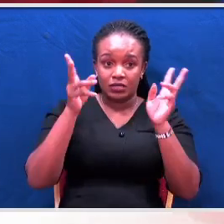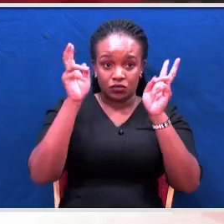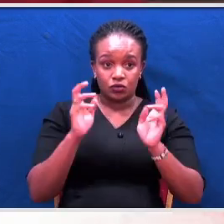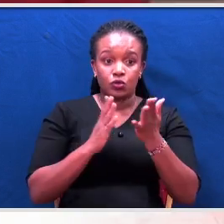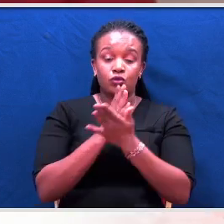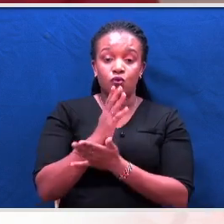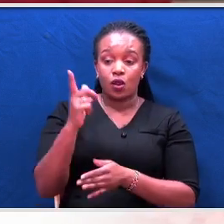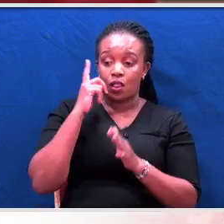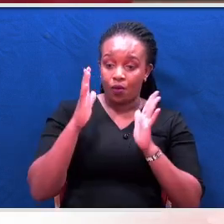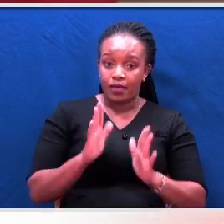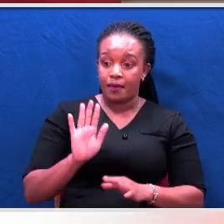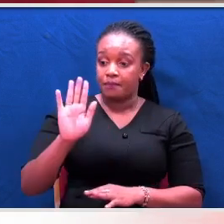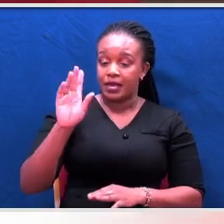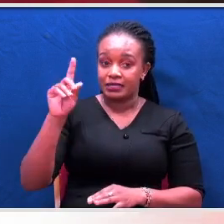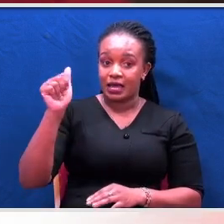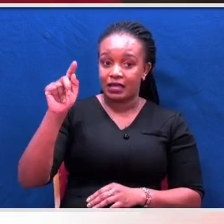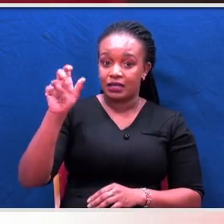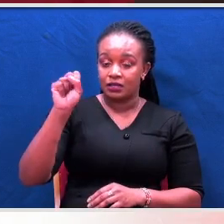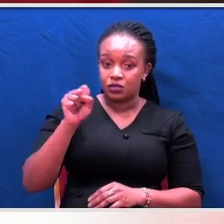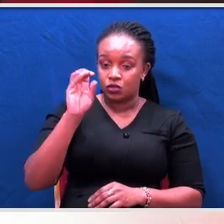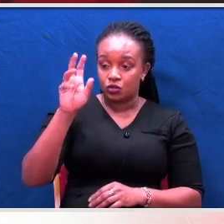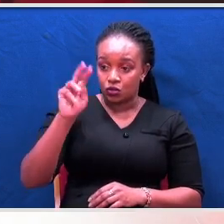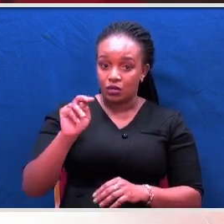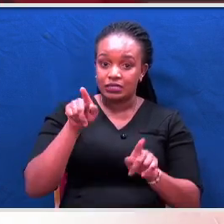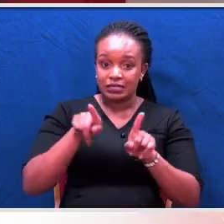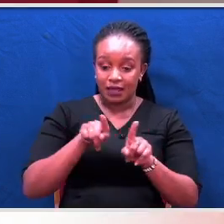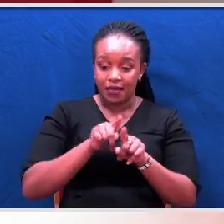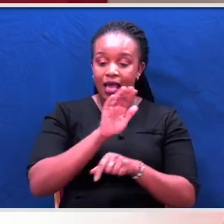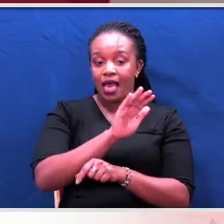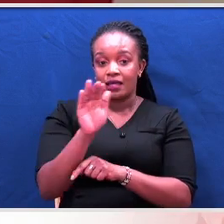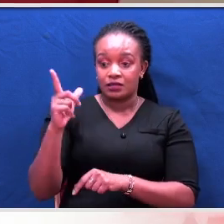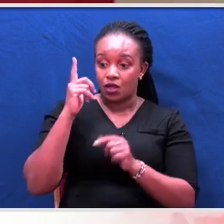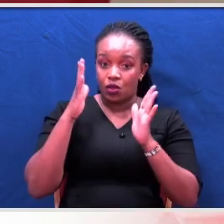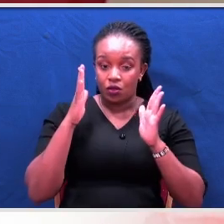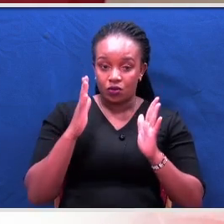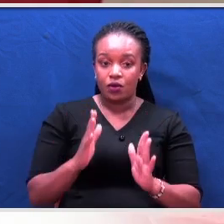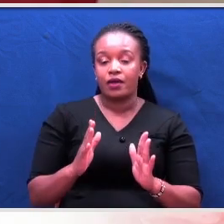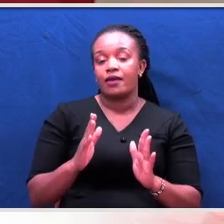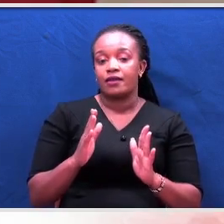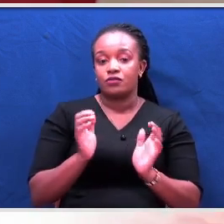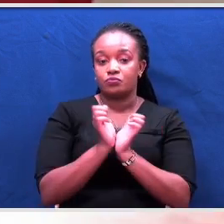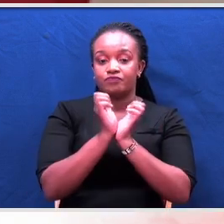Dunstan Omari akiomba mahakama kuachilia kwa dhamana kesi hiyo ikiendelea.